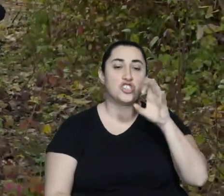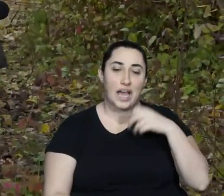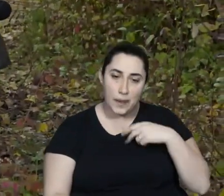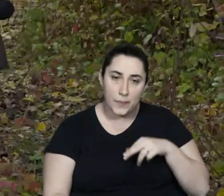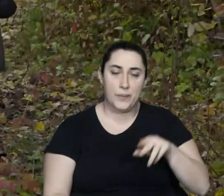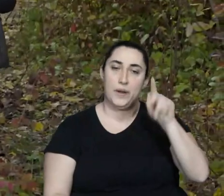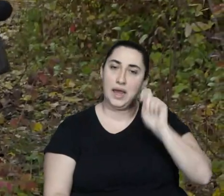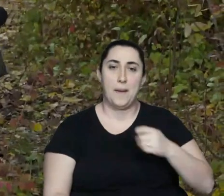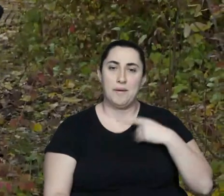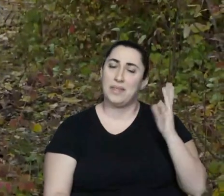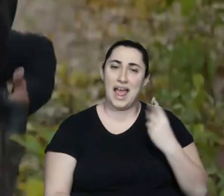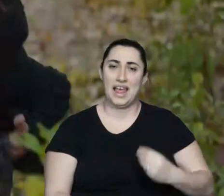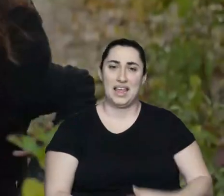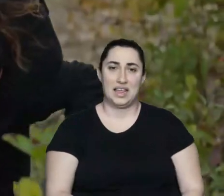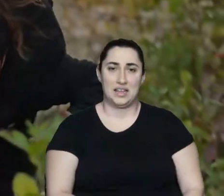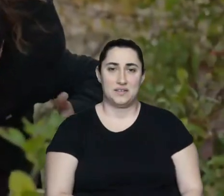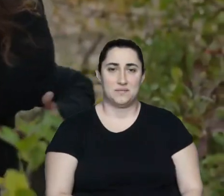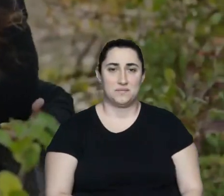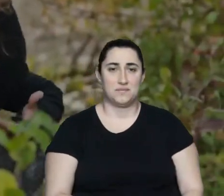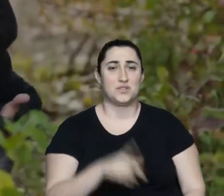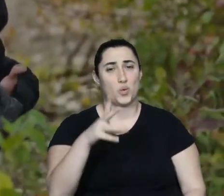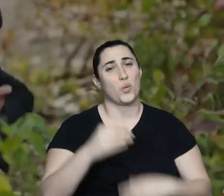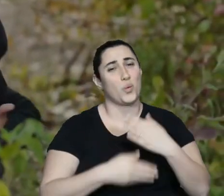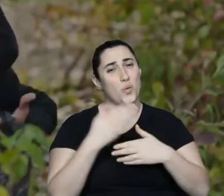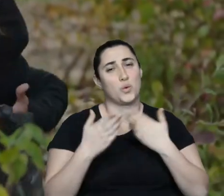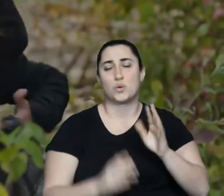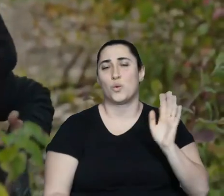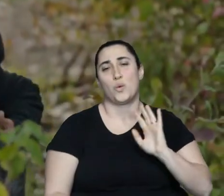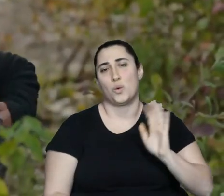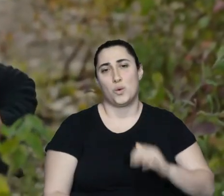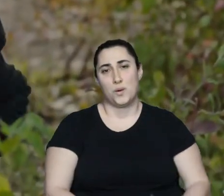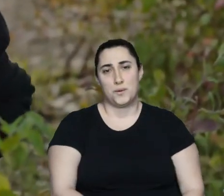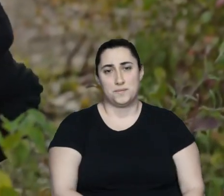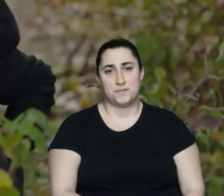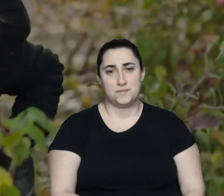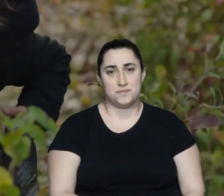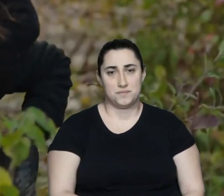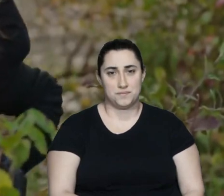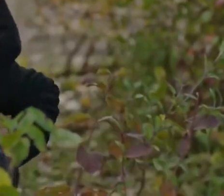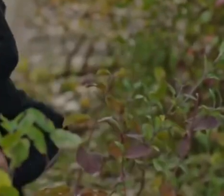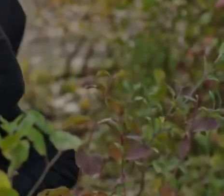yere kadar gitsek bile yeter. Ay sen de çok yoruldun artık. Yok canım.